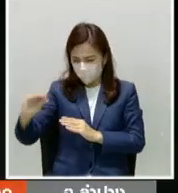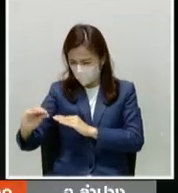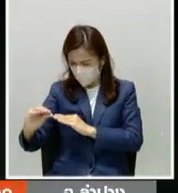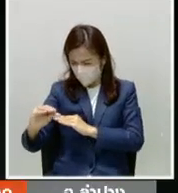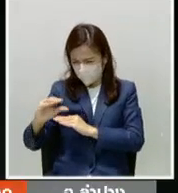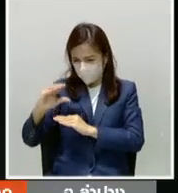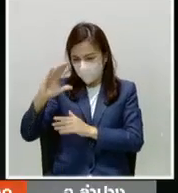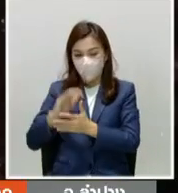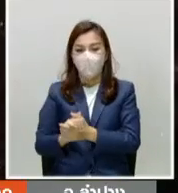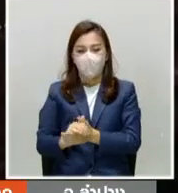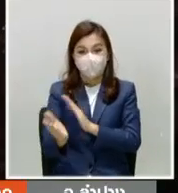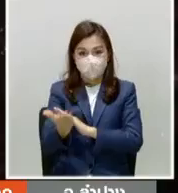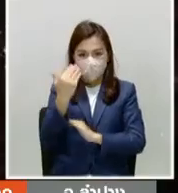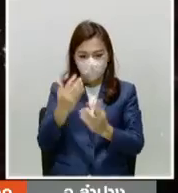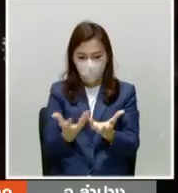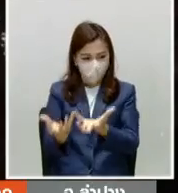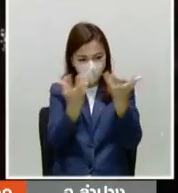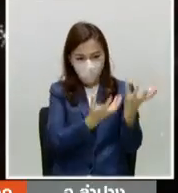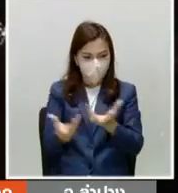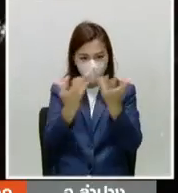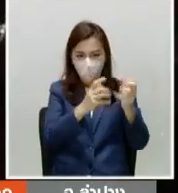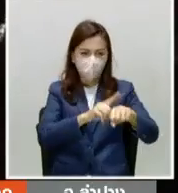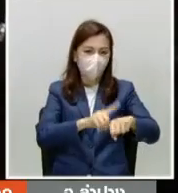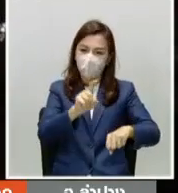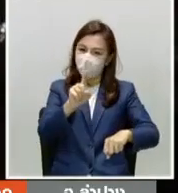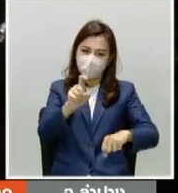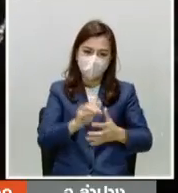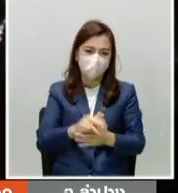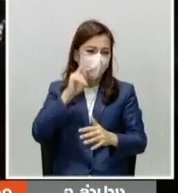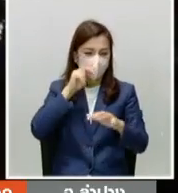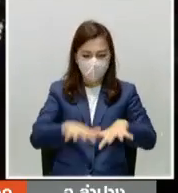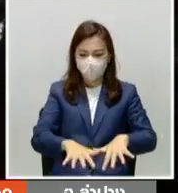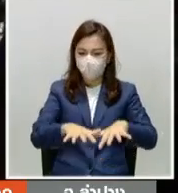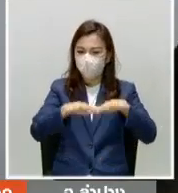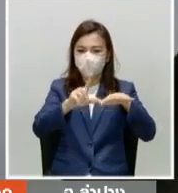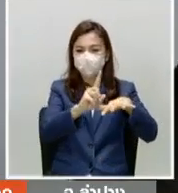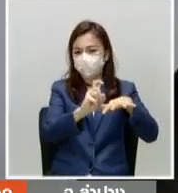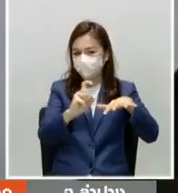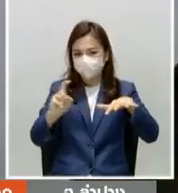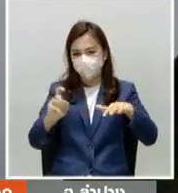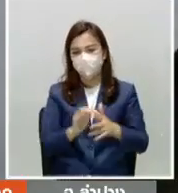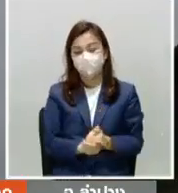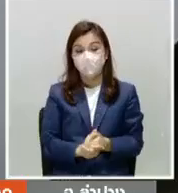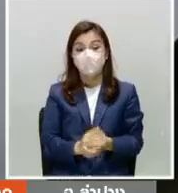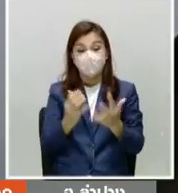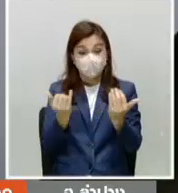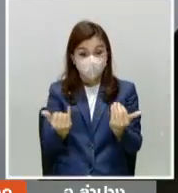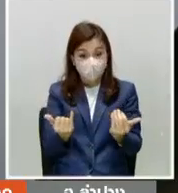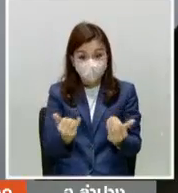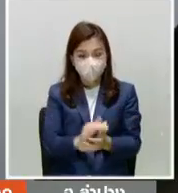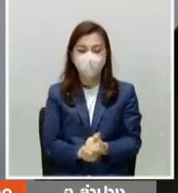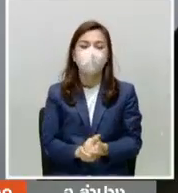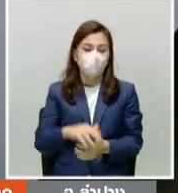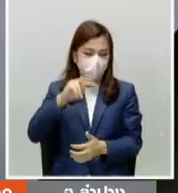วนเนี่ยเขาขนย้ายทรัพย์สินกันไม่ทันเพราะฉะนั้นก็น้ำท่วมเสียหายกันไปแล้วค่ะแล้วล่าสุดสถานการณ์ยังคง